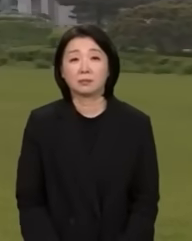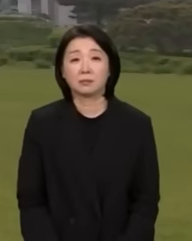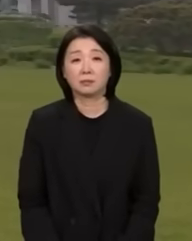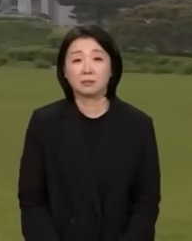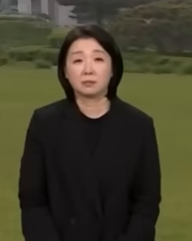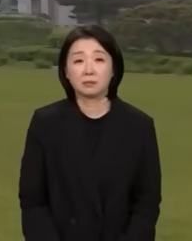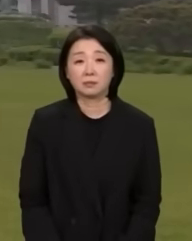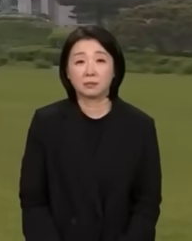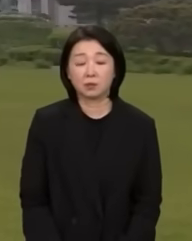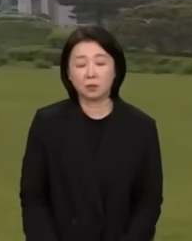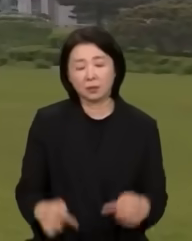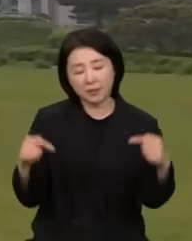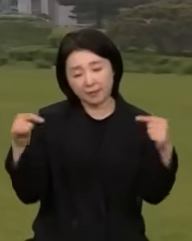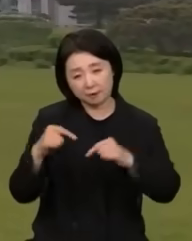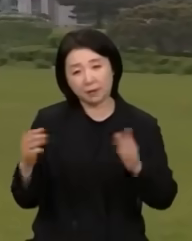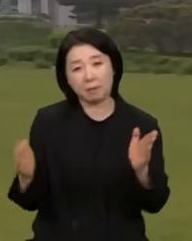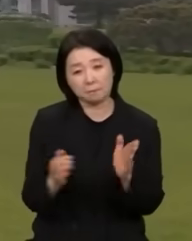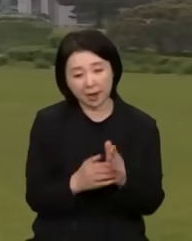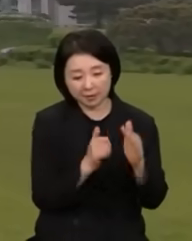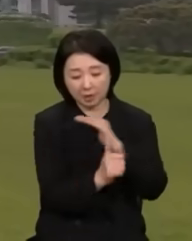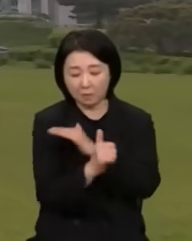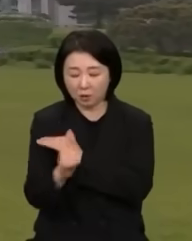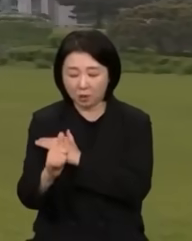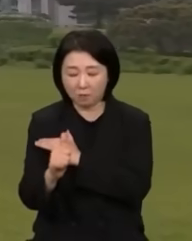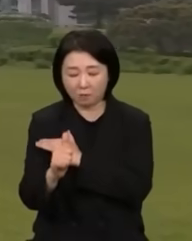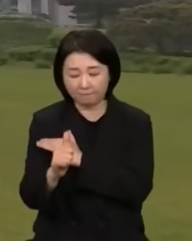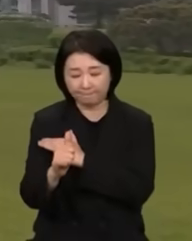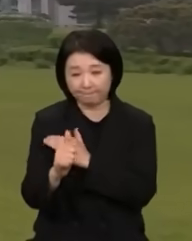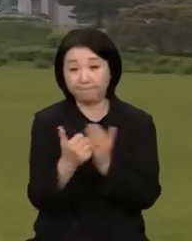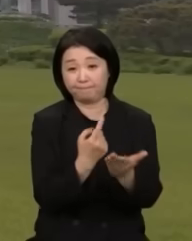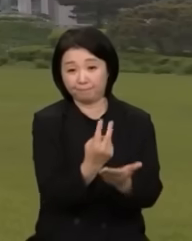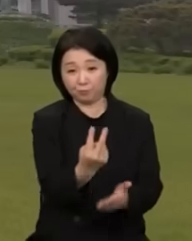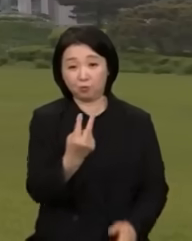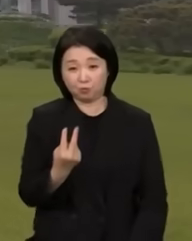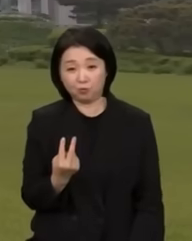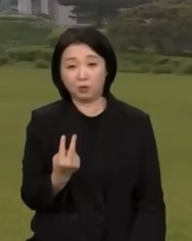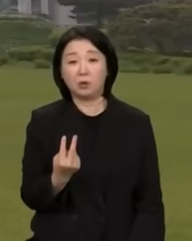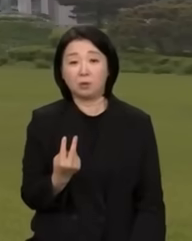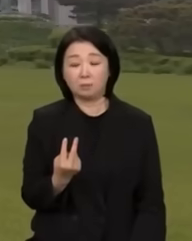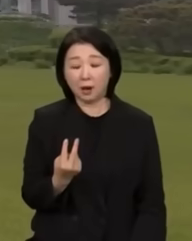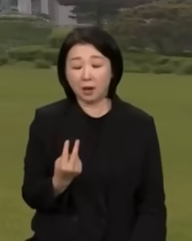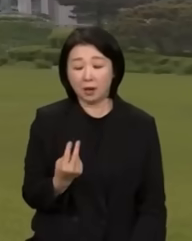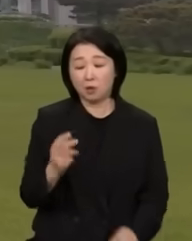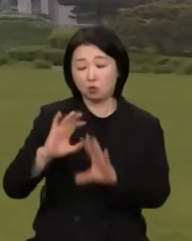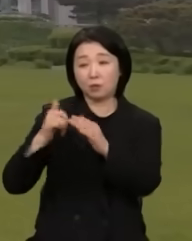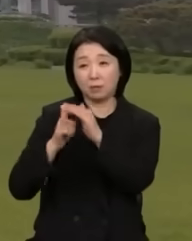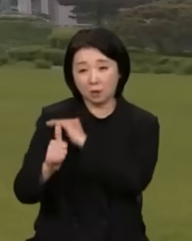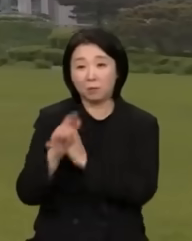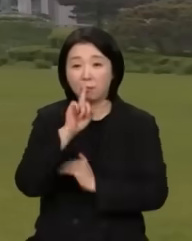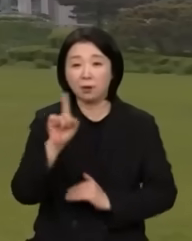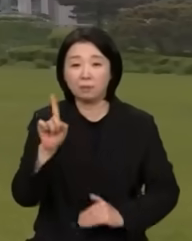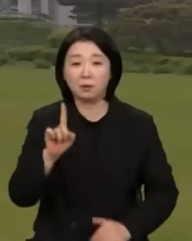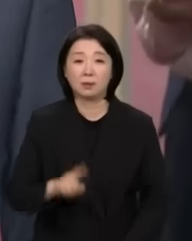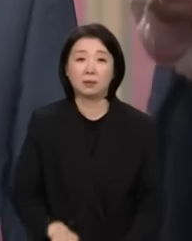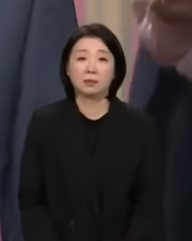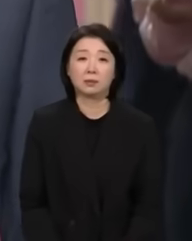네, 조금 전 협상을 마친 여야 원내대표가 의장실을 나섰는데요. 먼저 윤재욱 원내대표 말부터 들어보겠습니다.